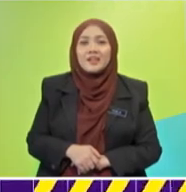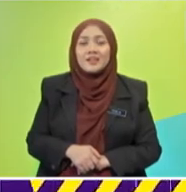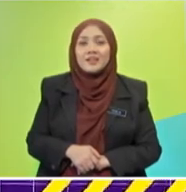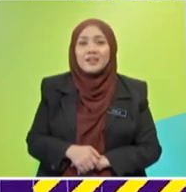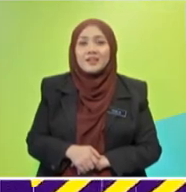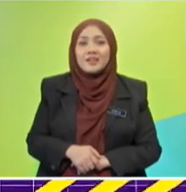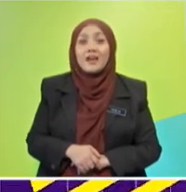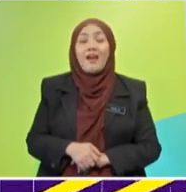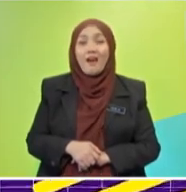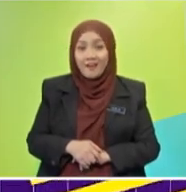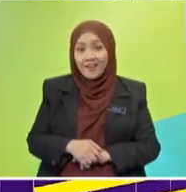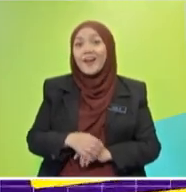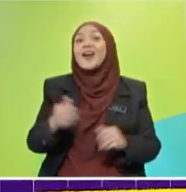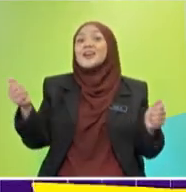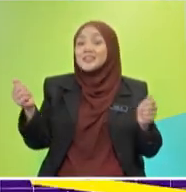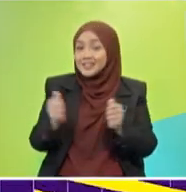ya